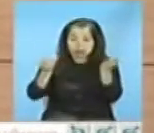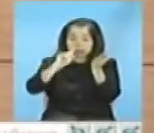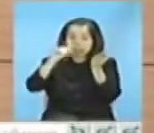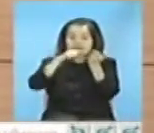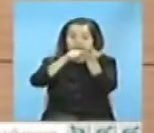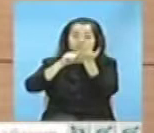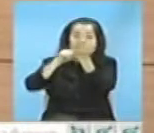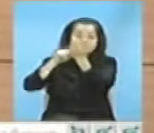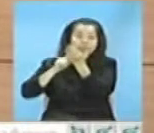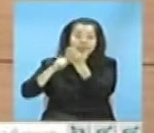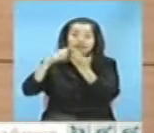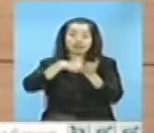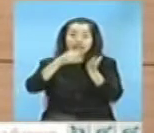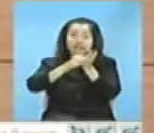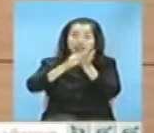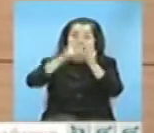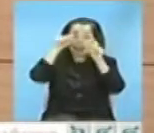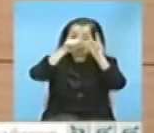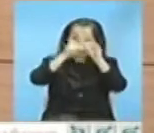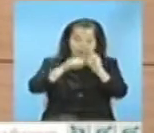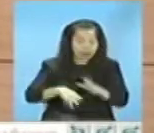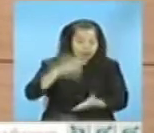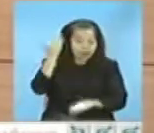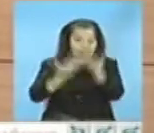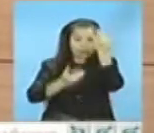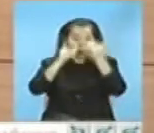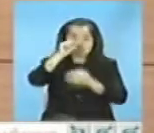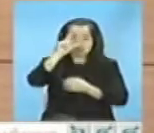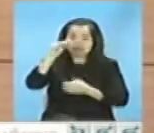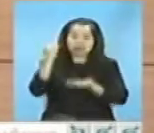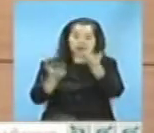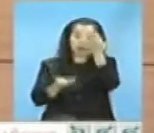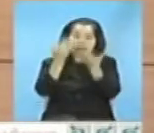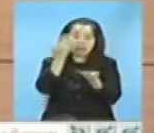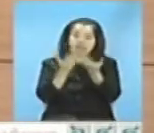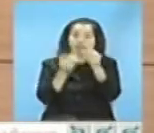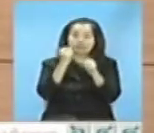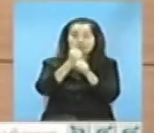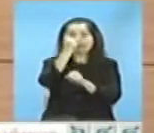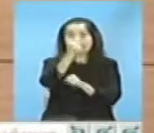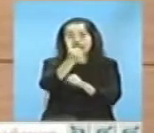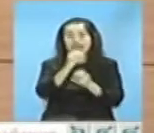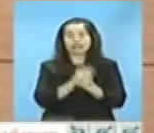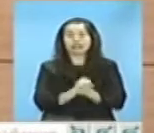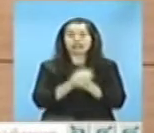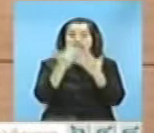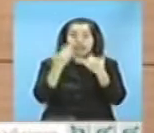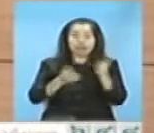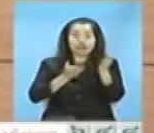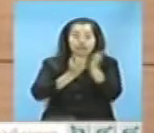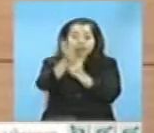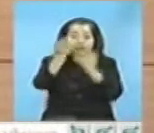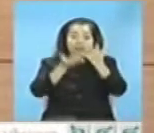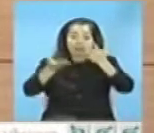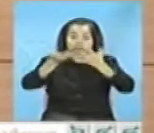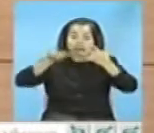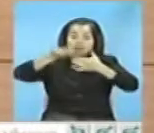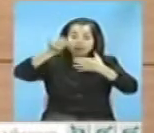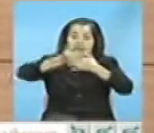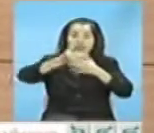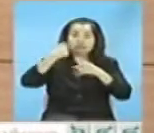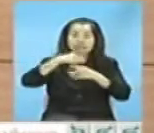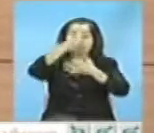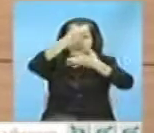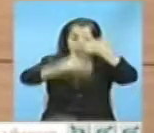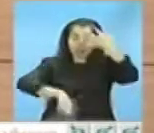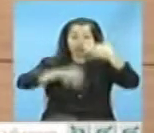ข้ามาจะแก้สัก20 30เมตรมาตราก็สามารถกระทำได้แล้วก็ผ่านกระบวนการทั้ง20ขั้นตอน